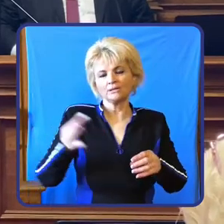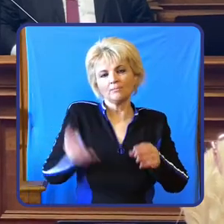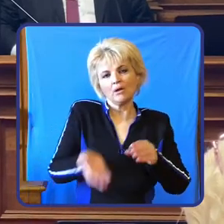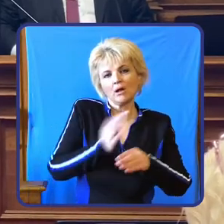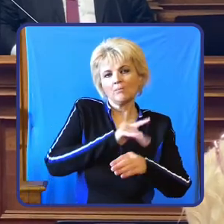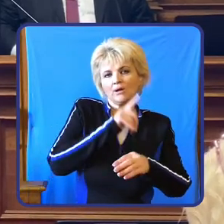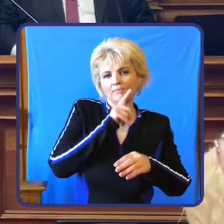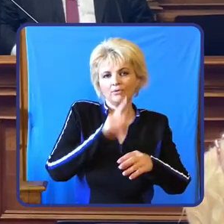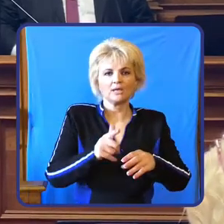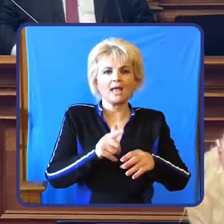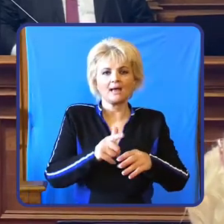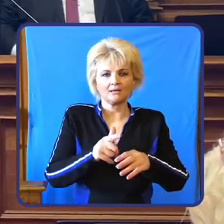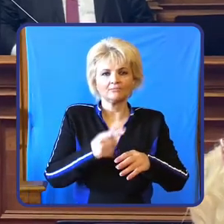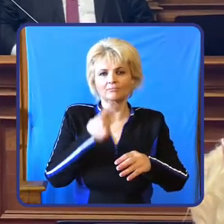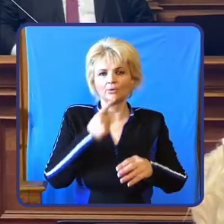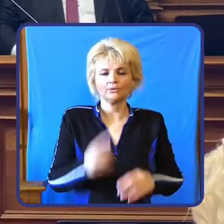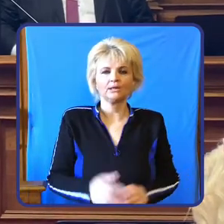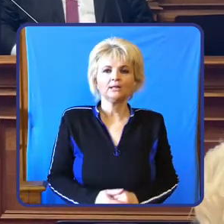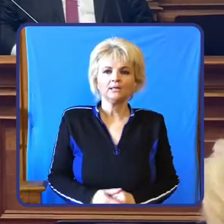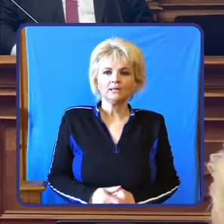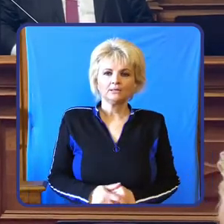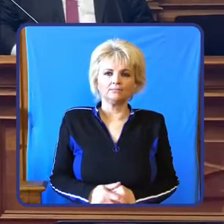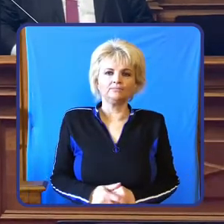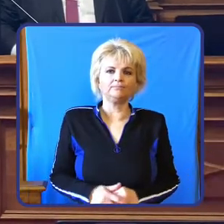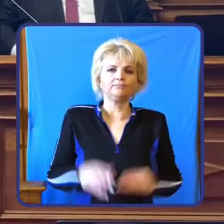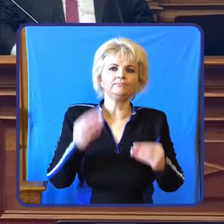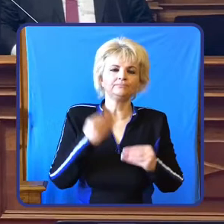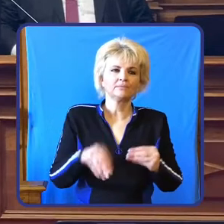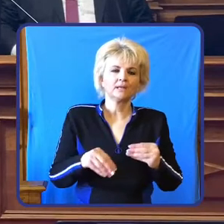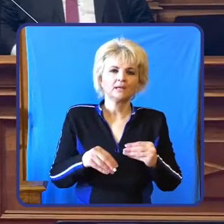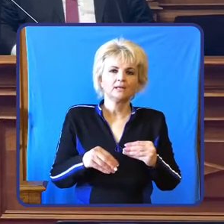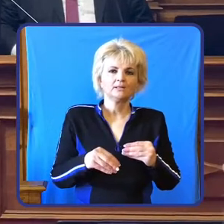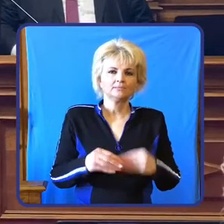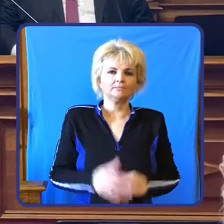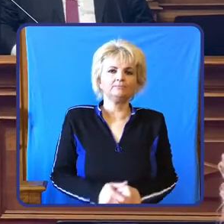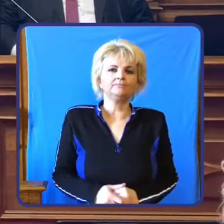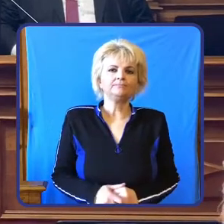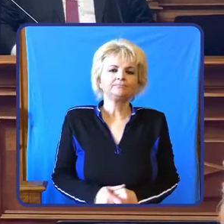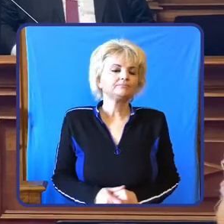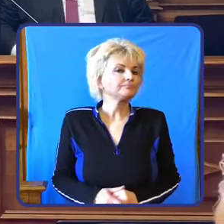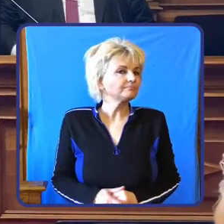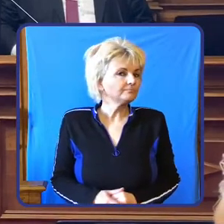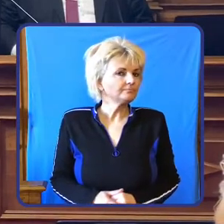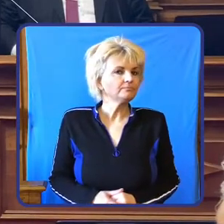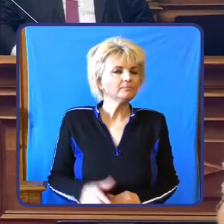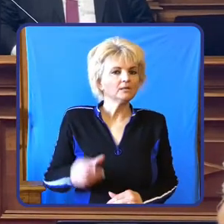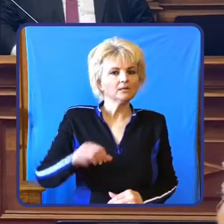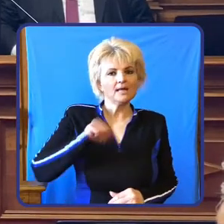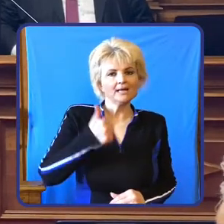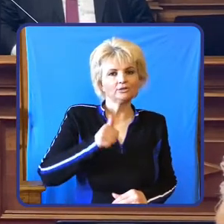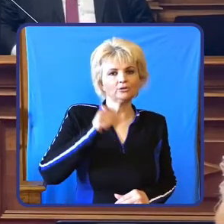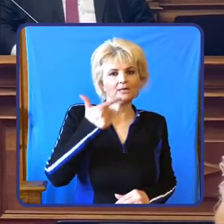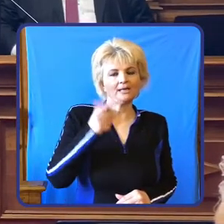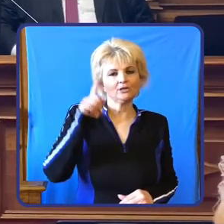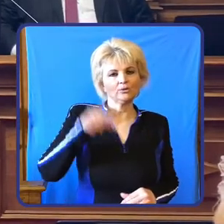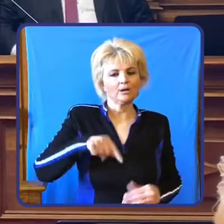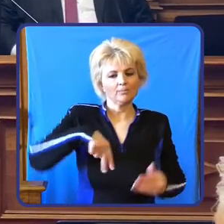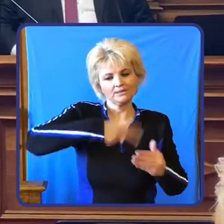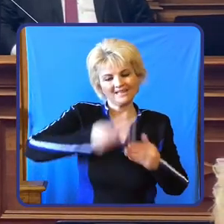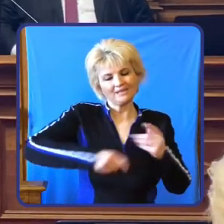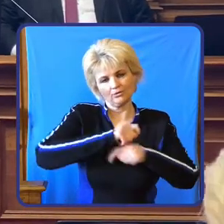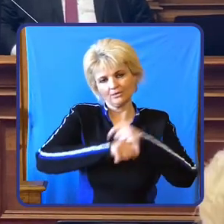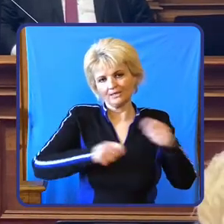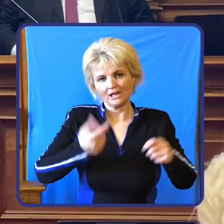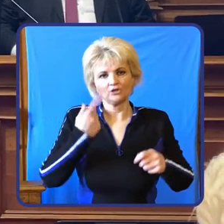számunkra majd tudatni. Ezért beszerzési eljárás keretében volt az első 2 hónapra egy